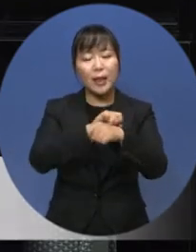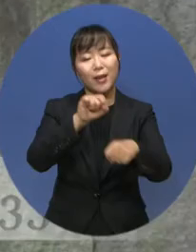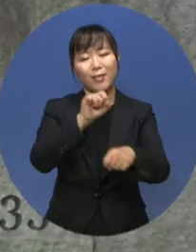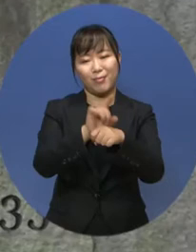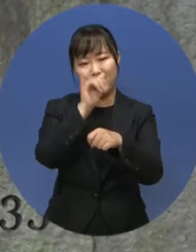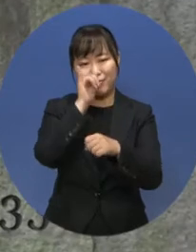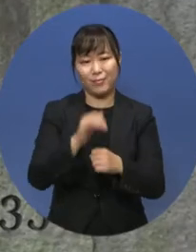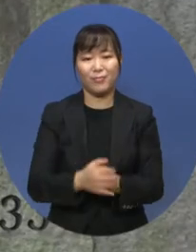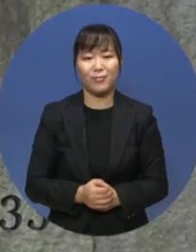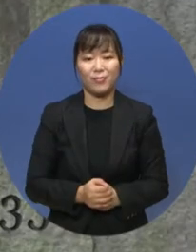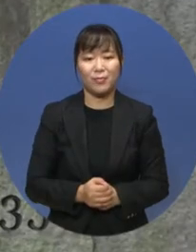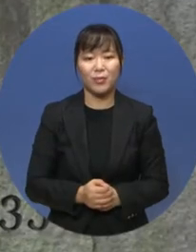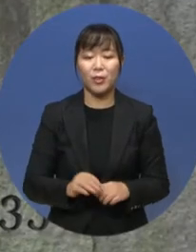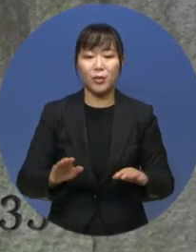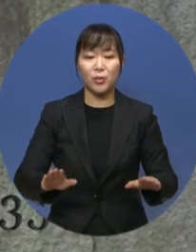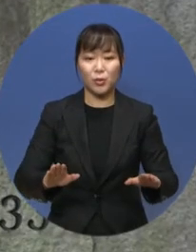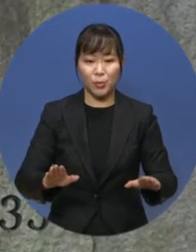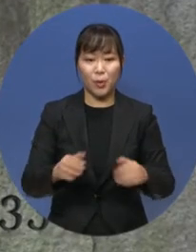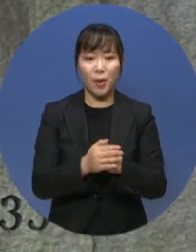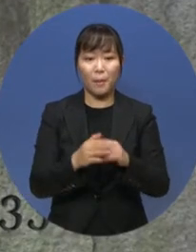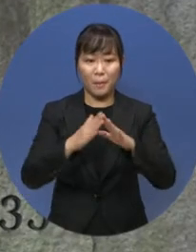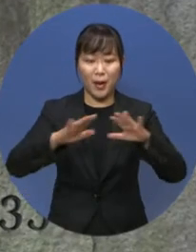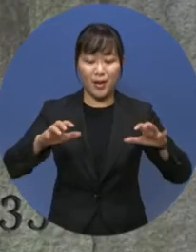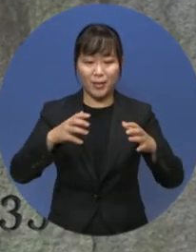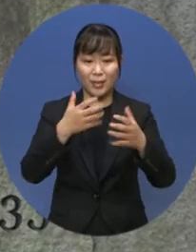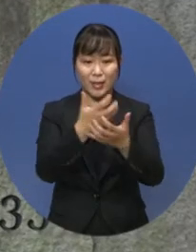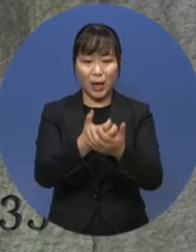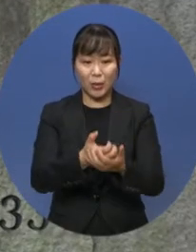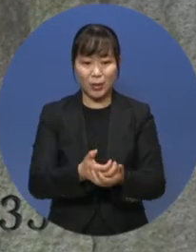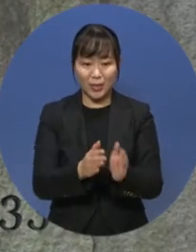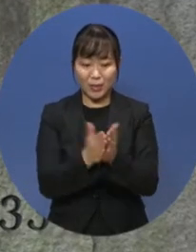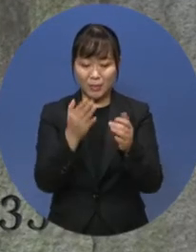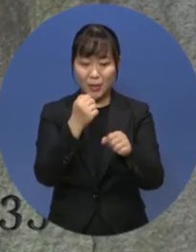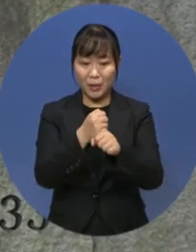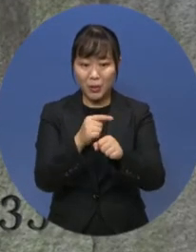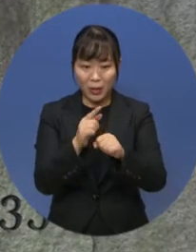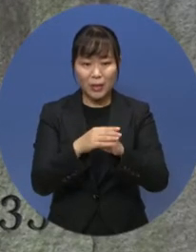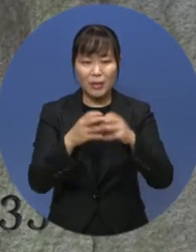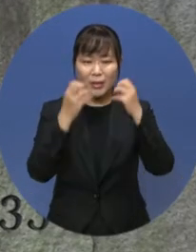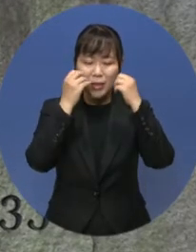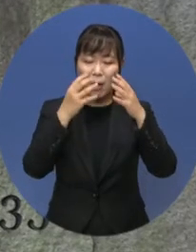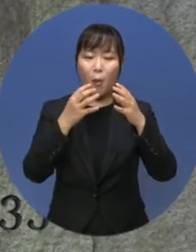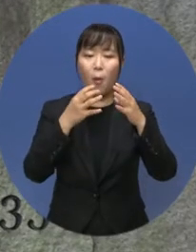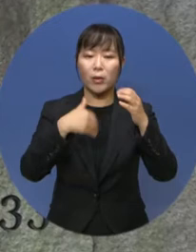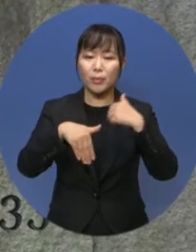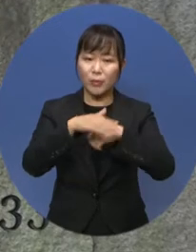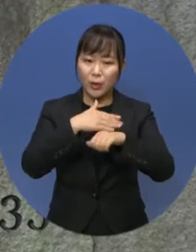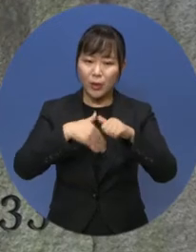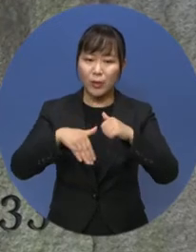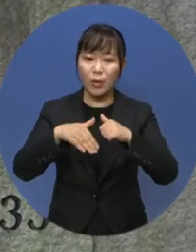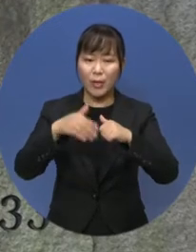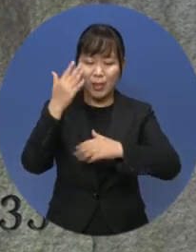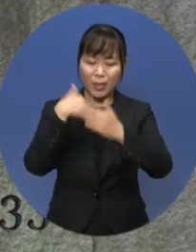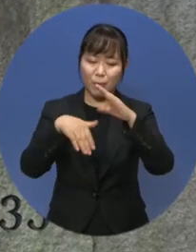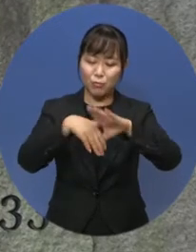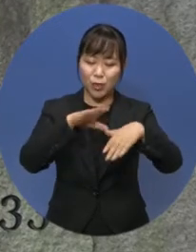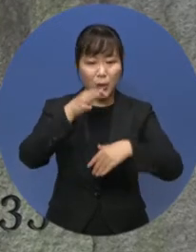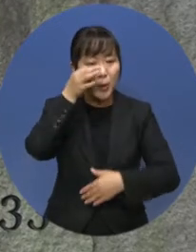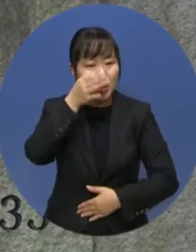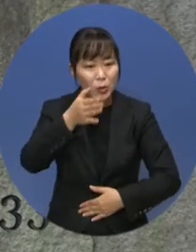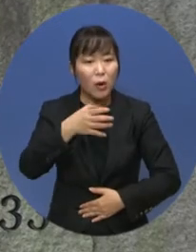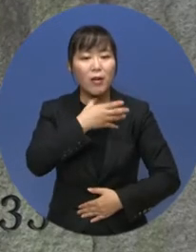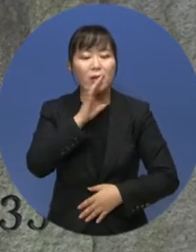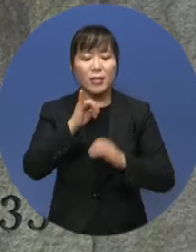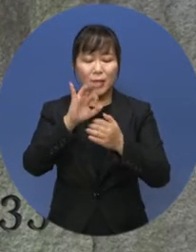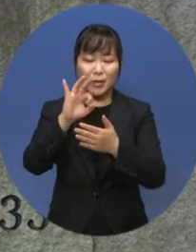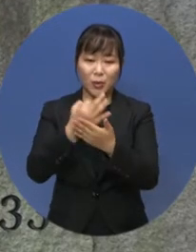있잖아요. 이번 석장리 마을 자료집 발간은 새로운 각도에서 선사 문화를 재조명하고 어르신들이 소득